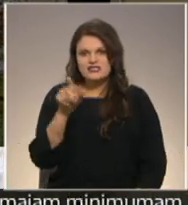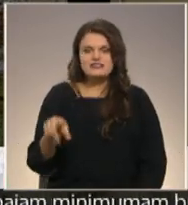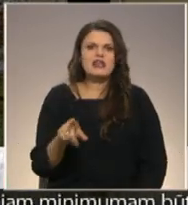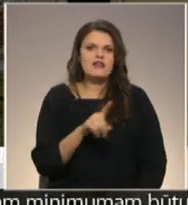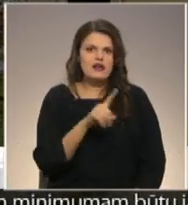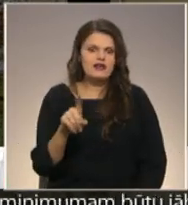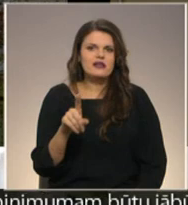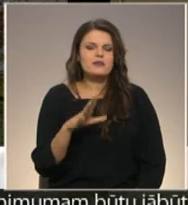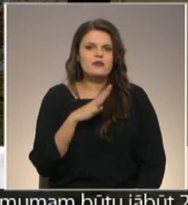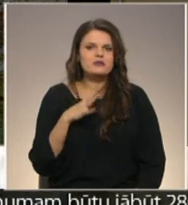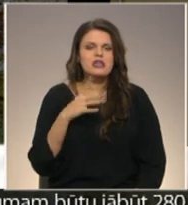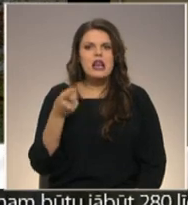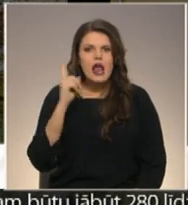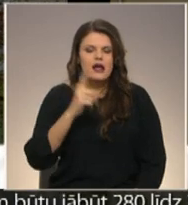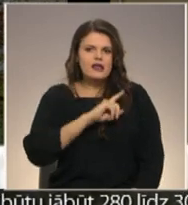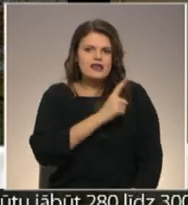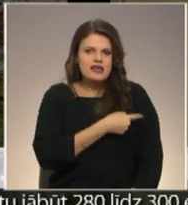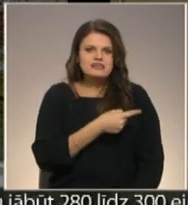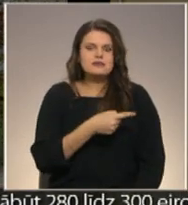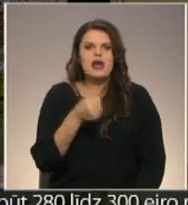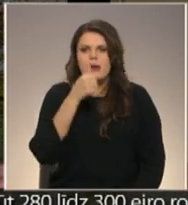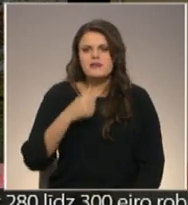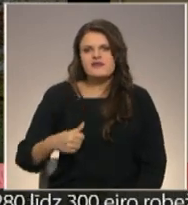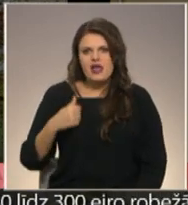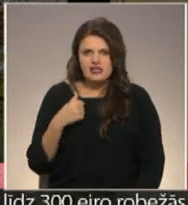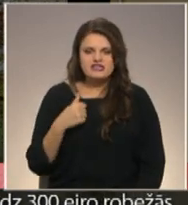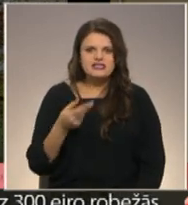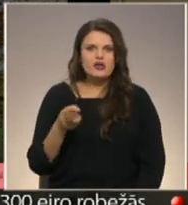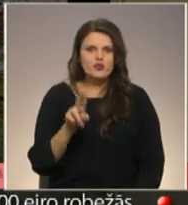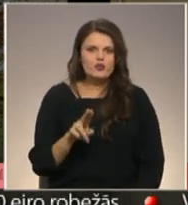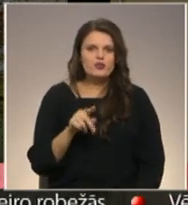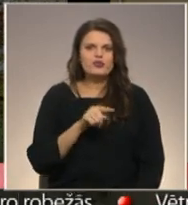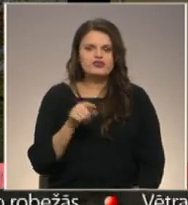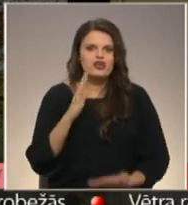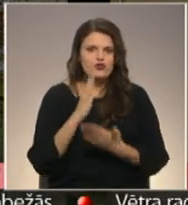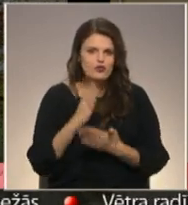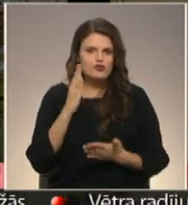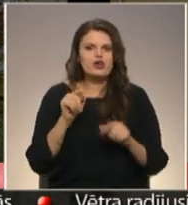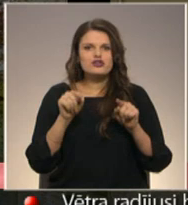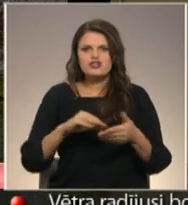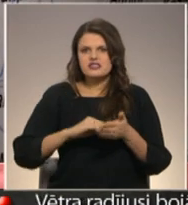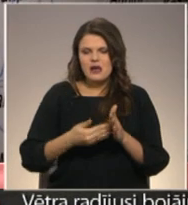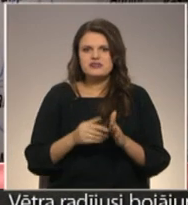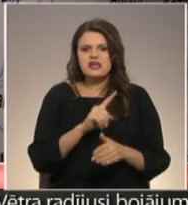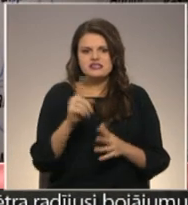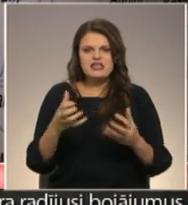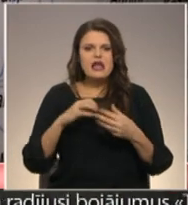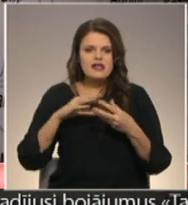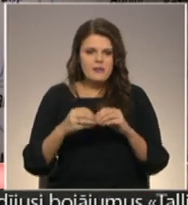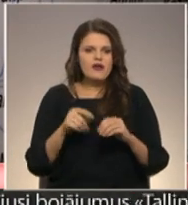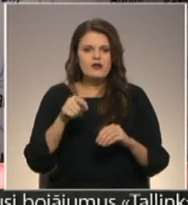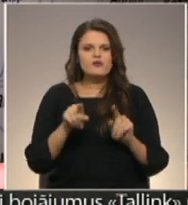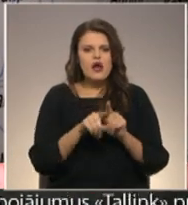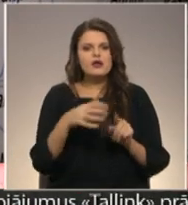tik liekta šī iespēja privatizēt. Un tātad šeit noteikti, ka šis apstākls ir jāņem vērā, un to